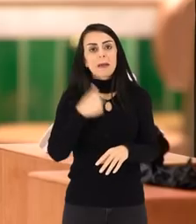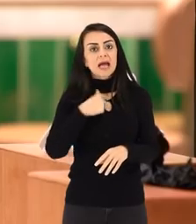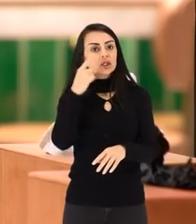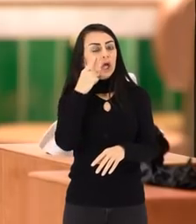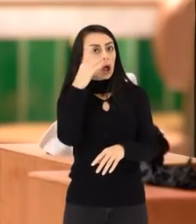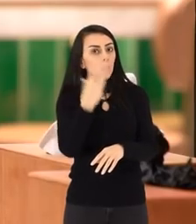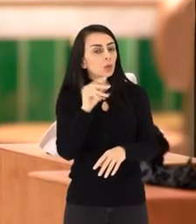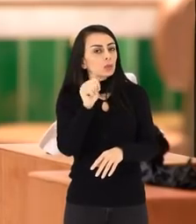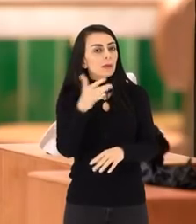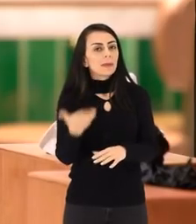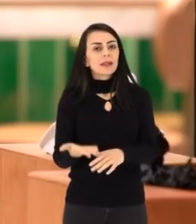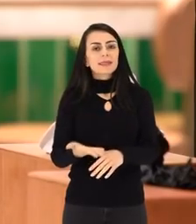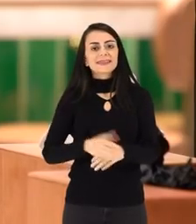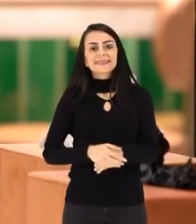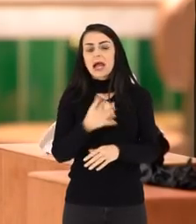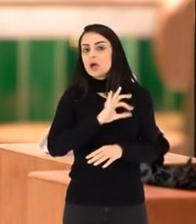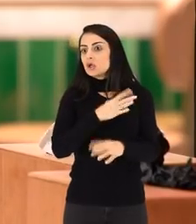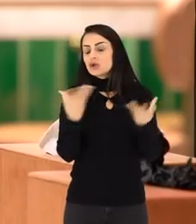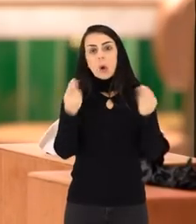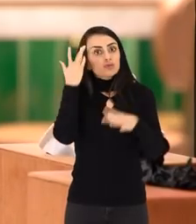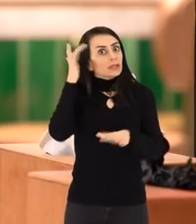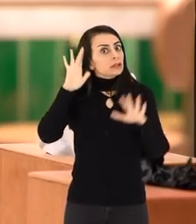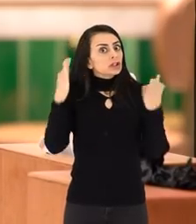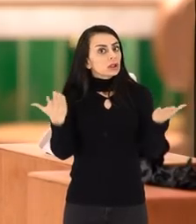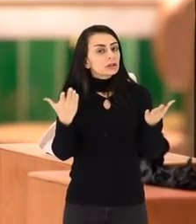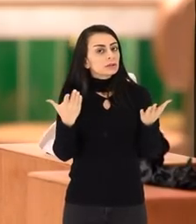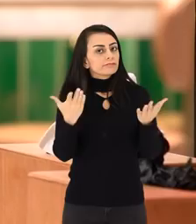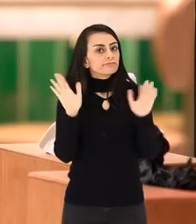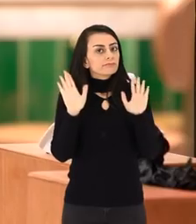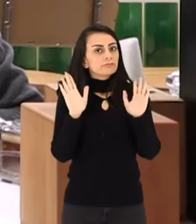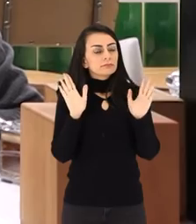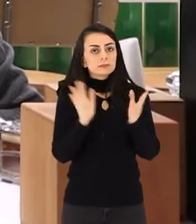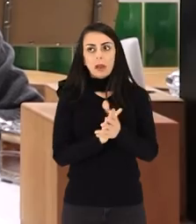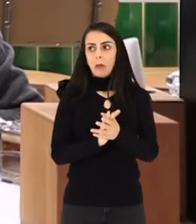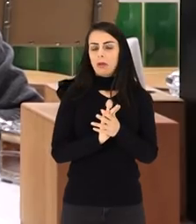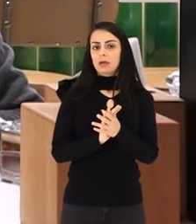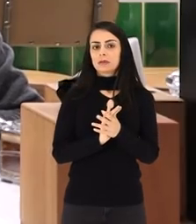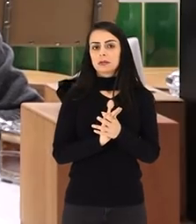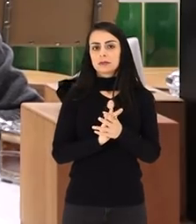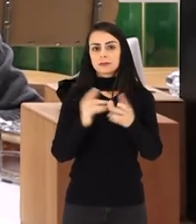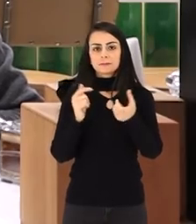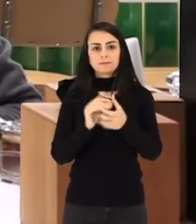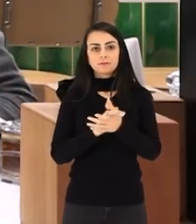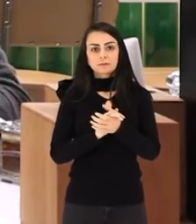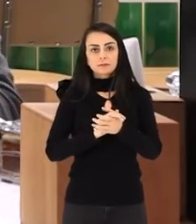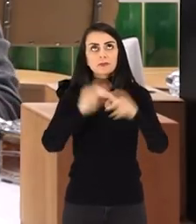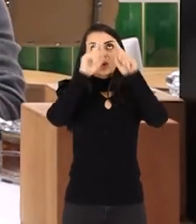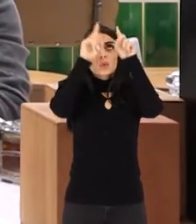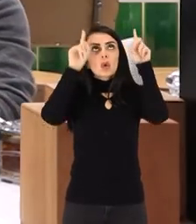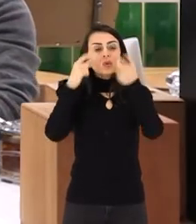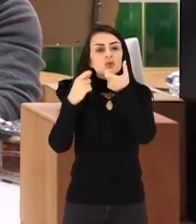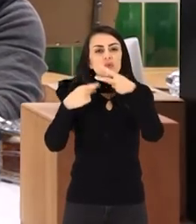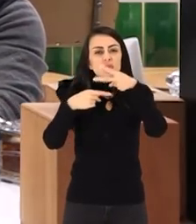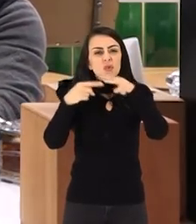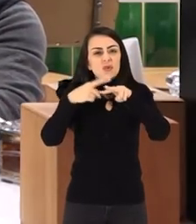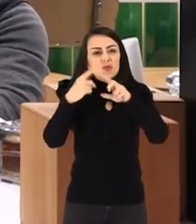olduğum zaman acayip şaşırmıştım, bunu itiraf edeyim. Bu Allah Allah. Uzayla ilgili ha. Durum.